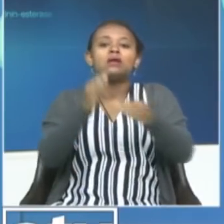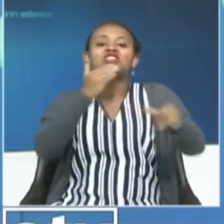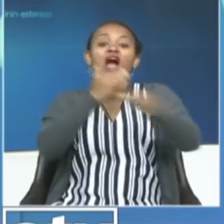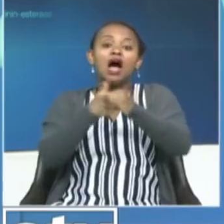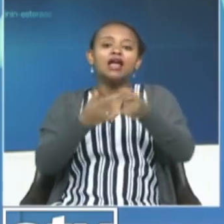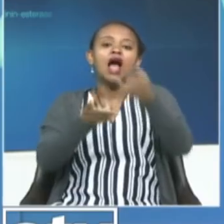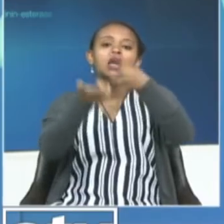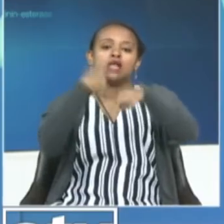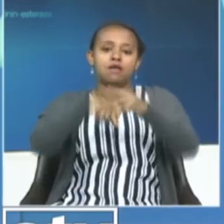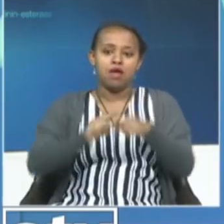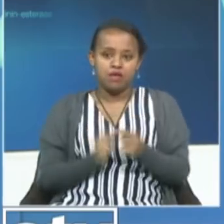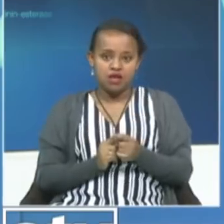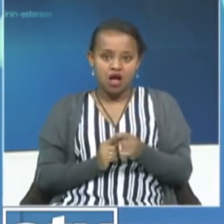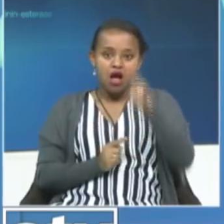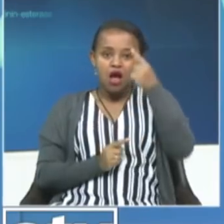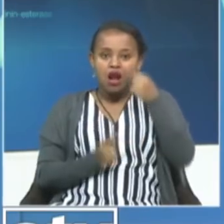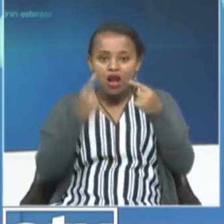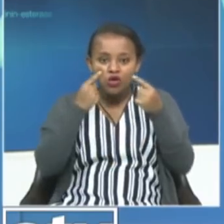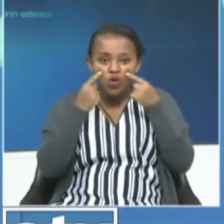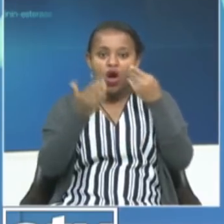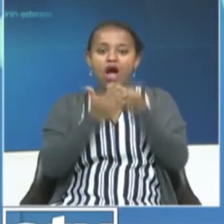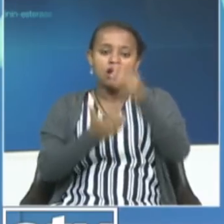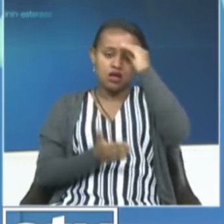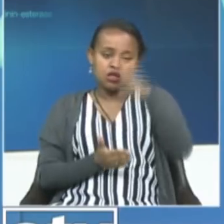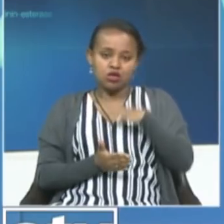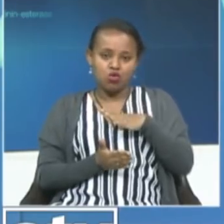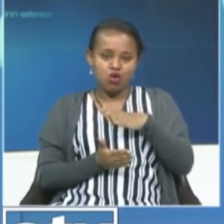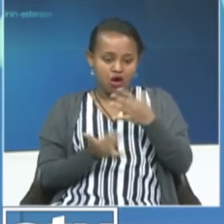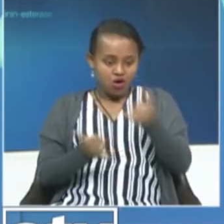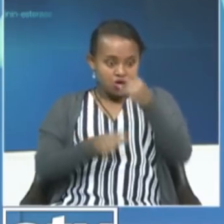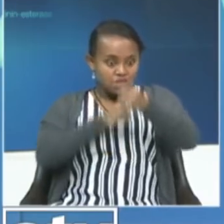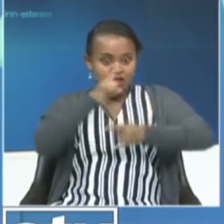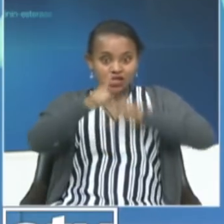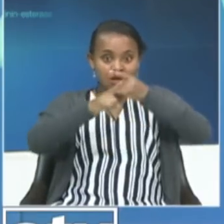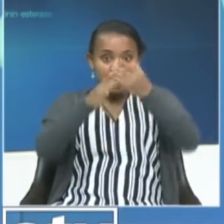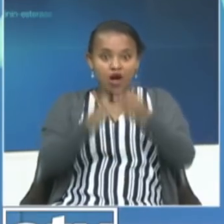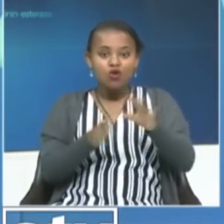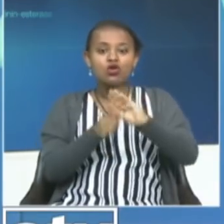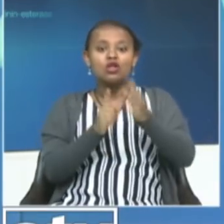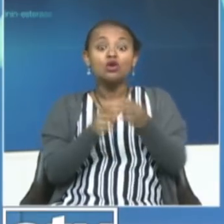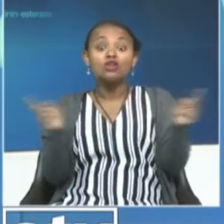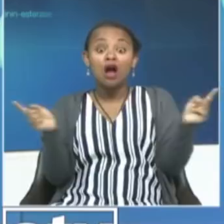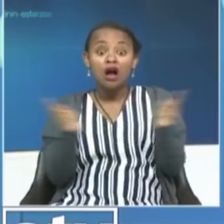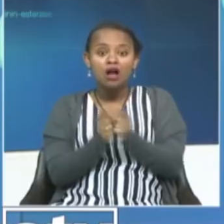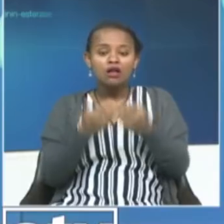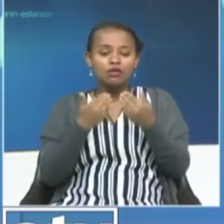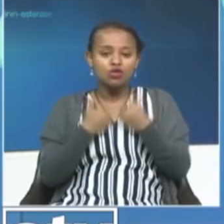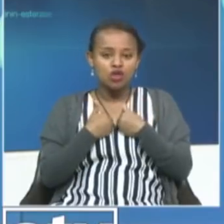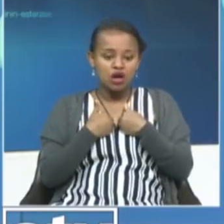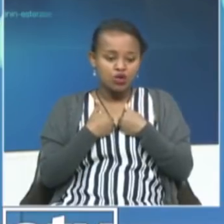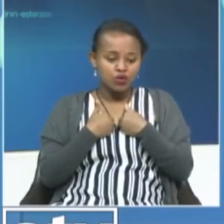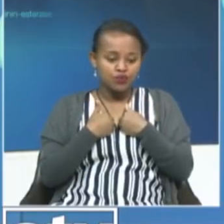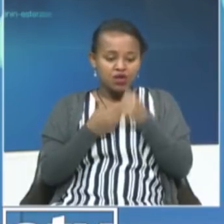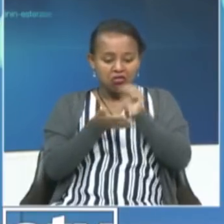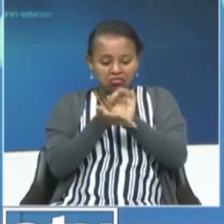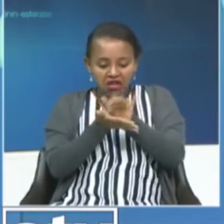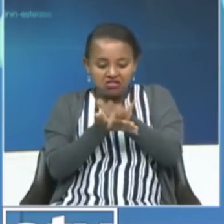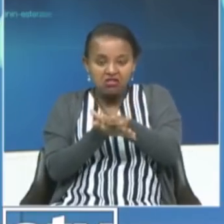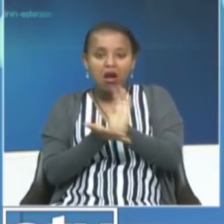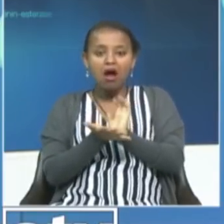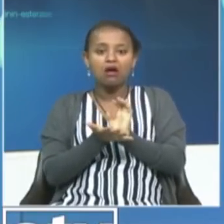አደጋን ስለሚያመጣ ለቅሶም ያልደረሰውን ሰው እንደው አሁን ዘመናዊ ሁኔታዎች አጋጣሚዎች አሉ፣ ቴክስት መላክ፣